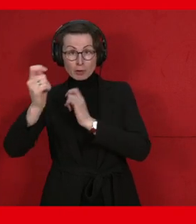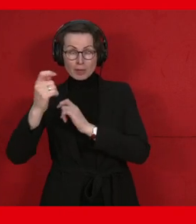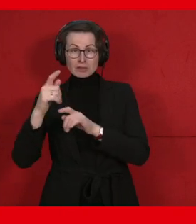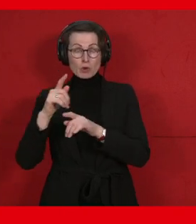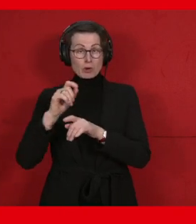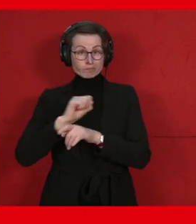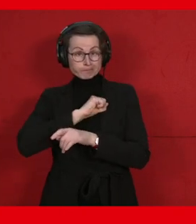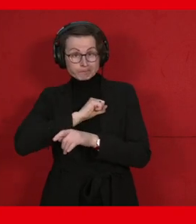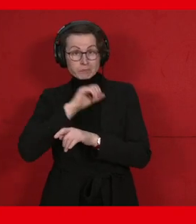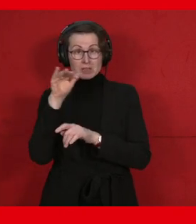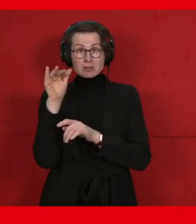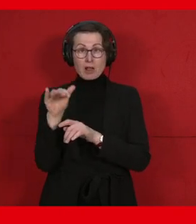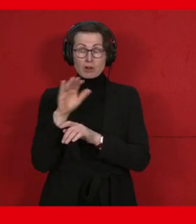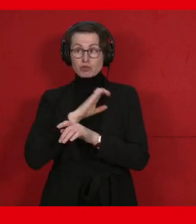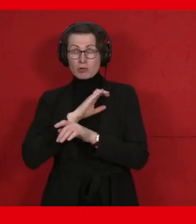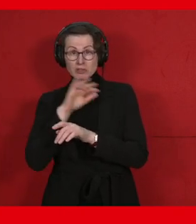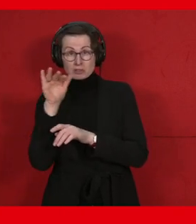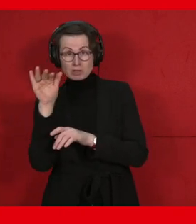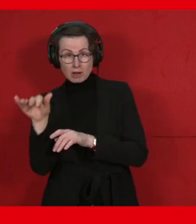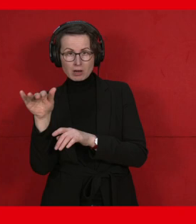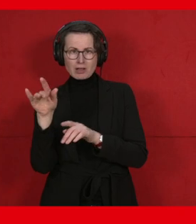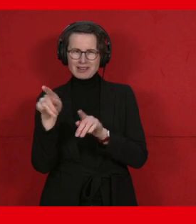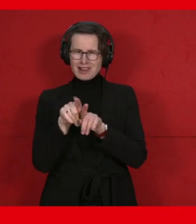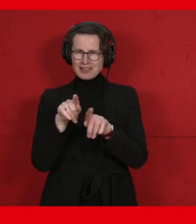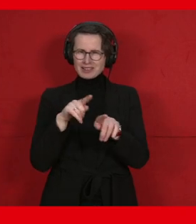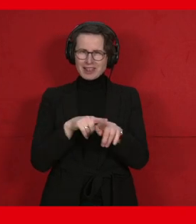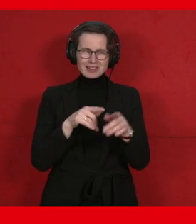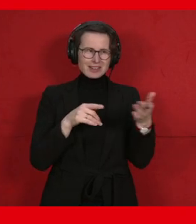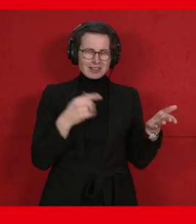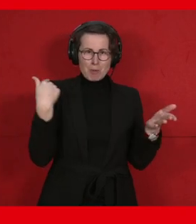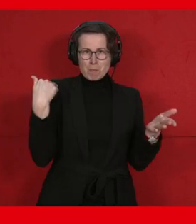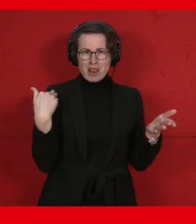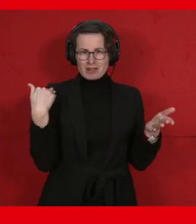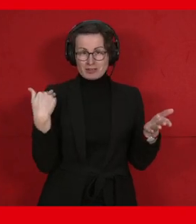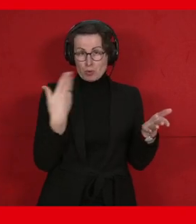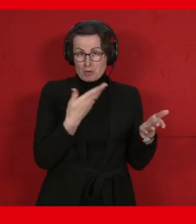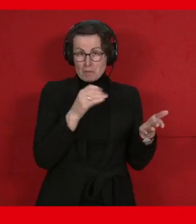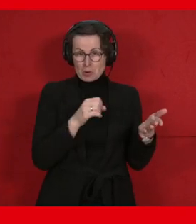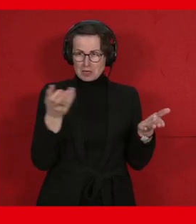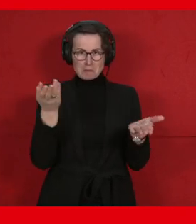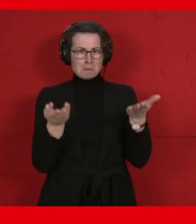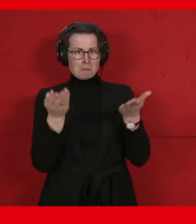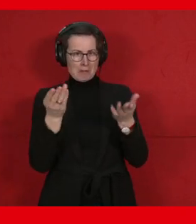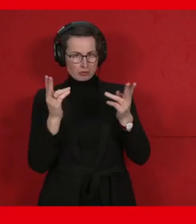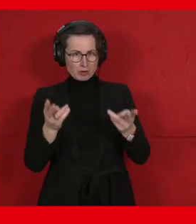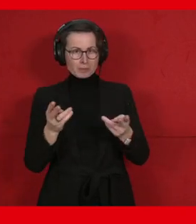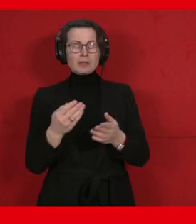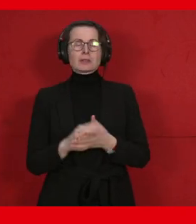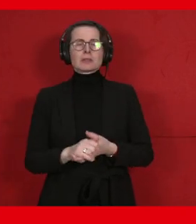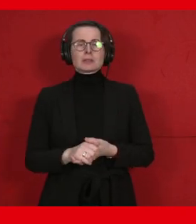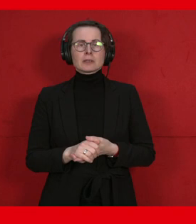in neuen Technologien, in neuen Pfaden stecken und den Lasten, die daraus entstehen können. Und deswegen ist es ja so